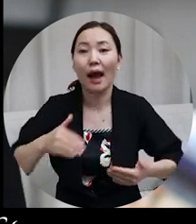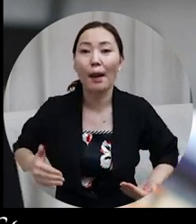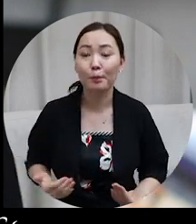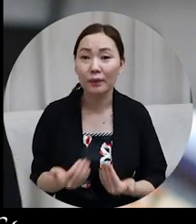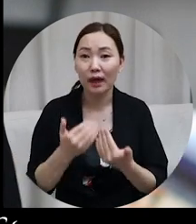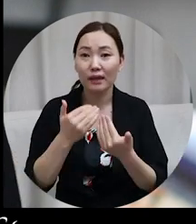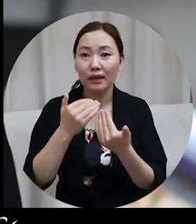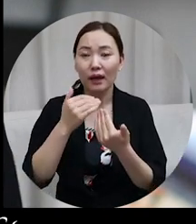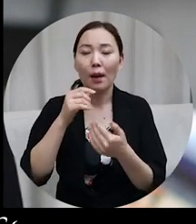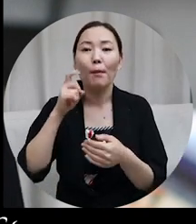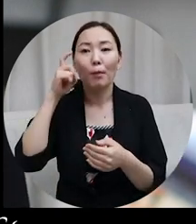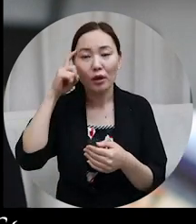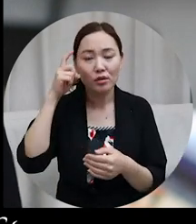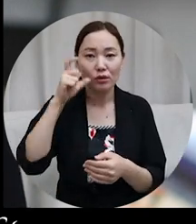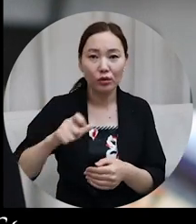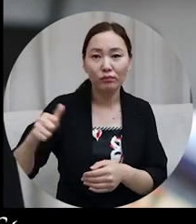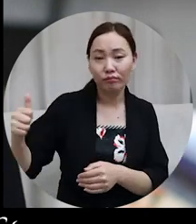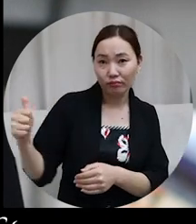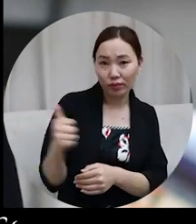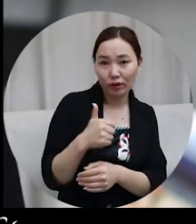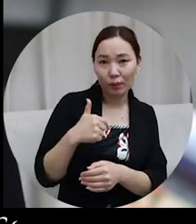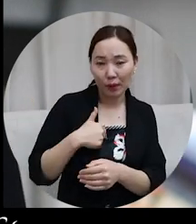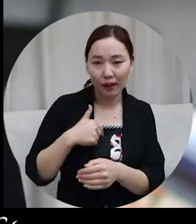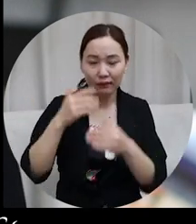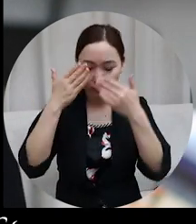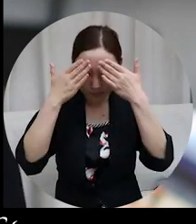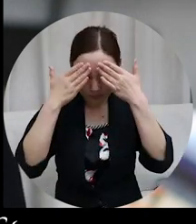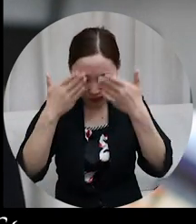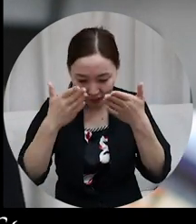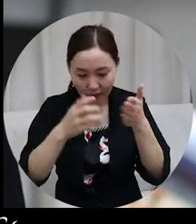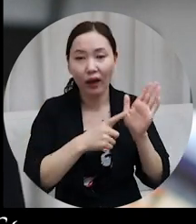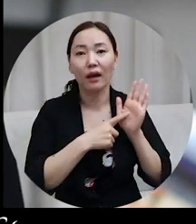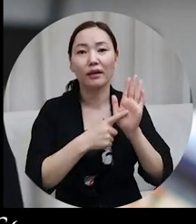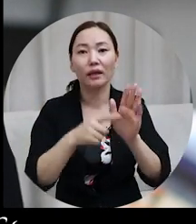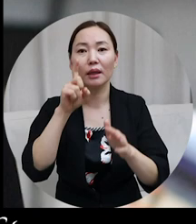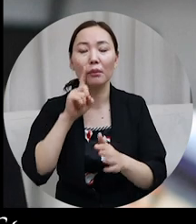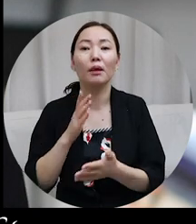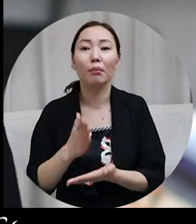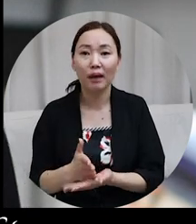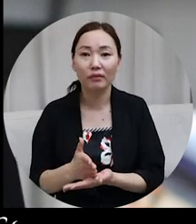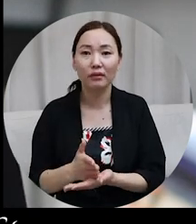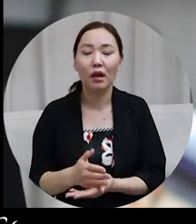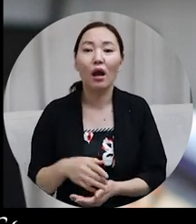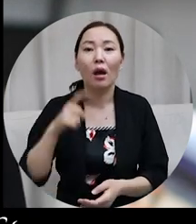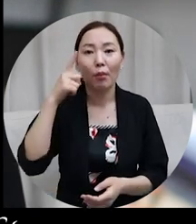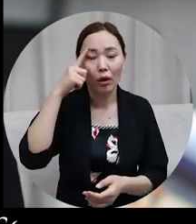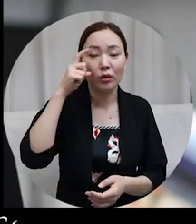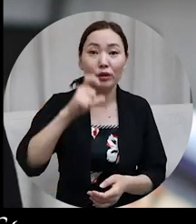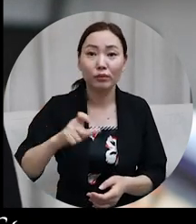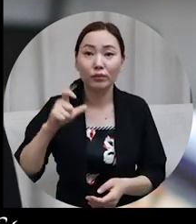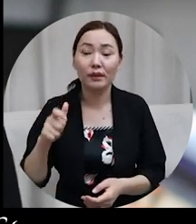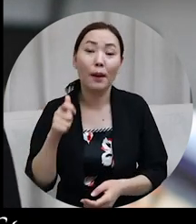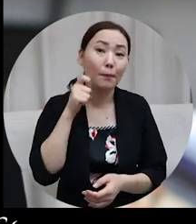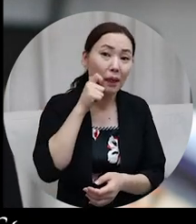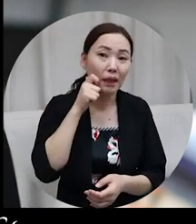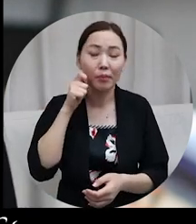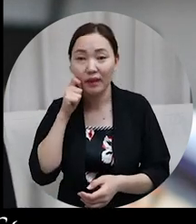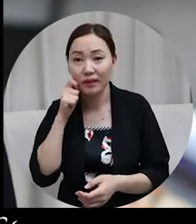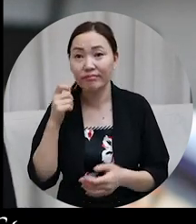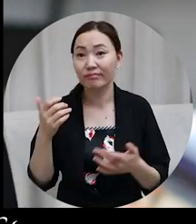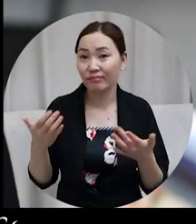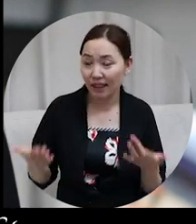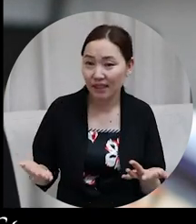чин сэтгэлээсээ талархаж байна. Яг тэр одоо монгол хүний нэг нэгээ гэсэн одоо тэр нэг халуун дулаа сэтгэлвэ штэ.